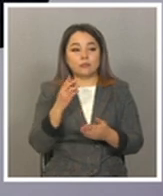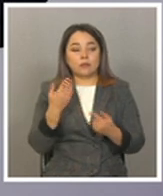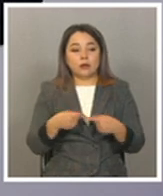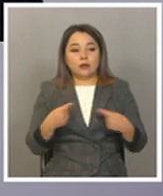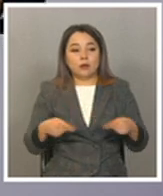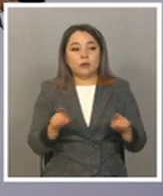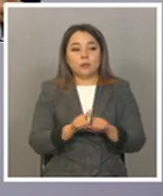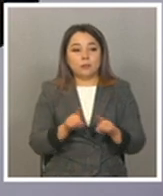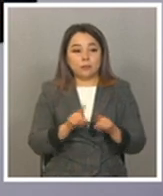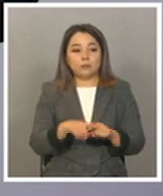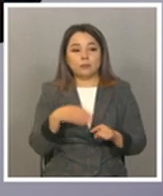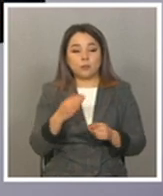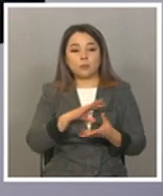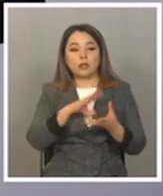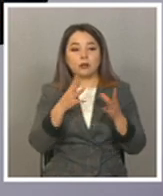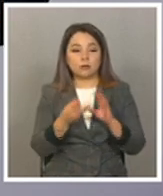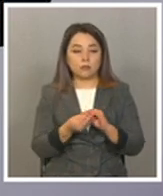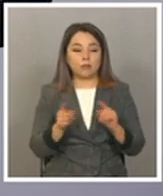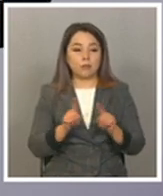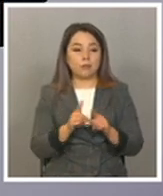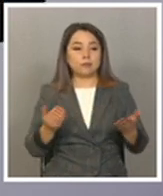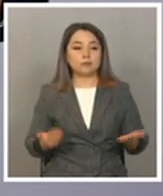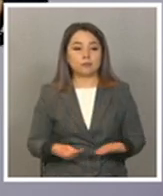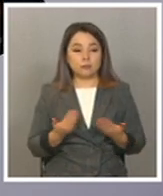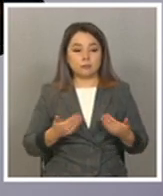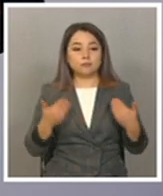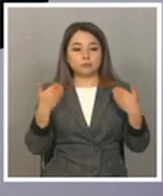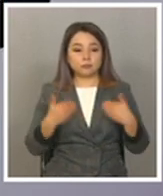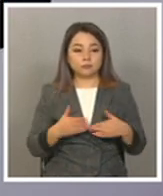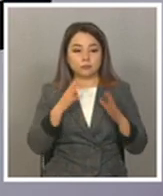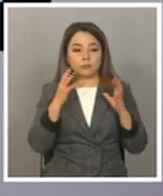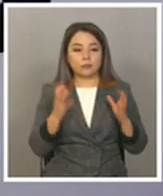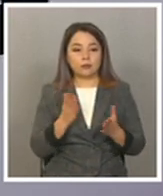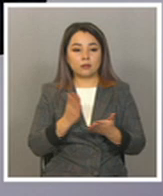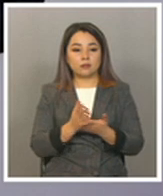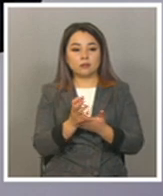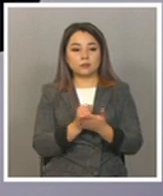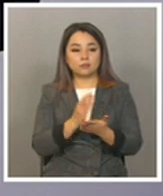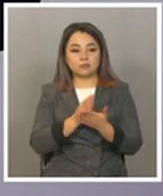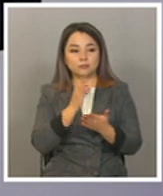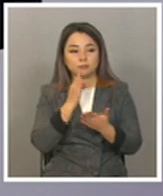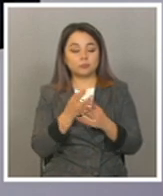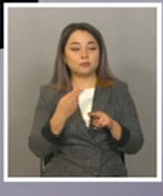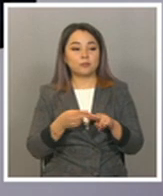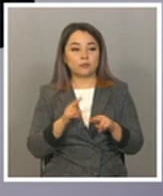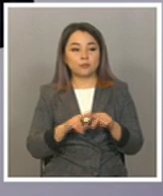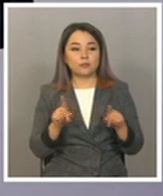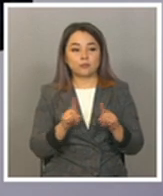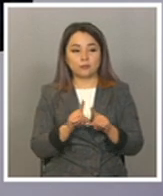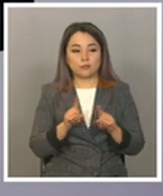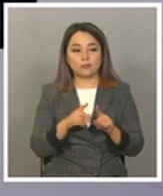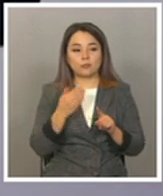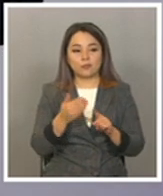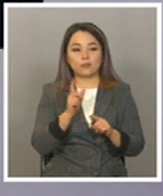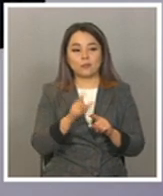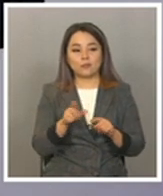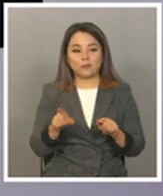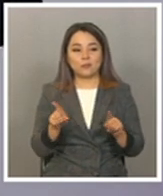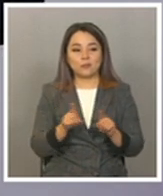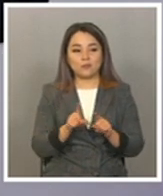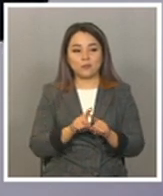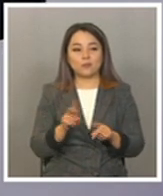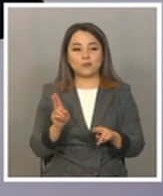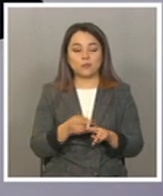түрлілік барша тірі организмдерді сақтап қорғайды. Сонымен қатар адамзатты